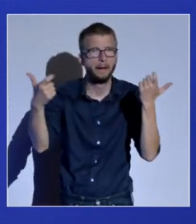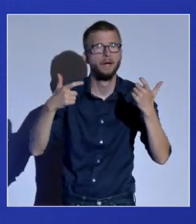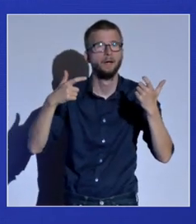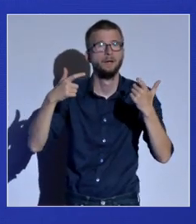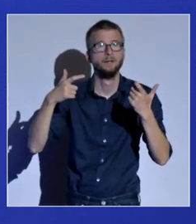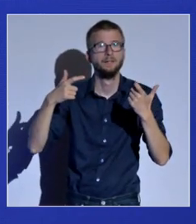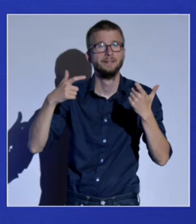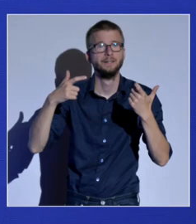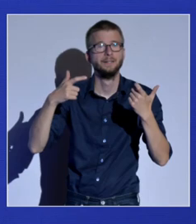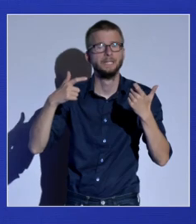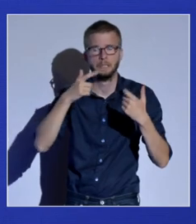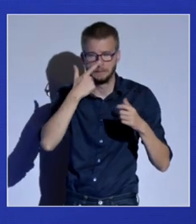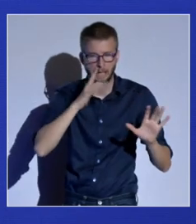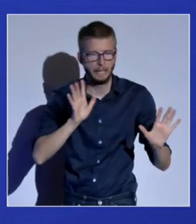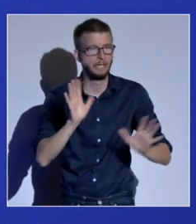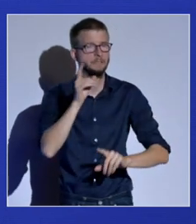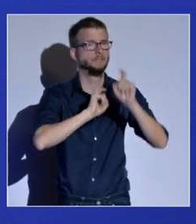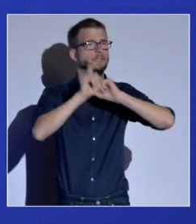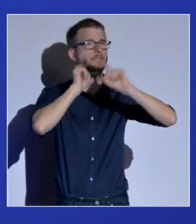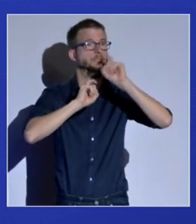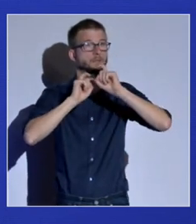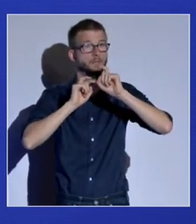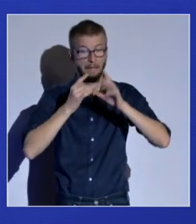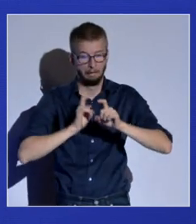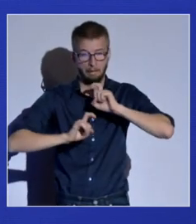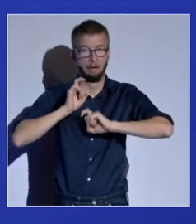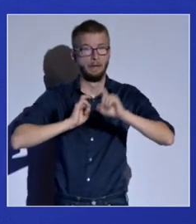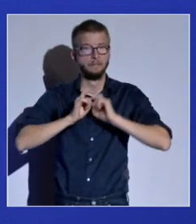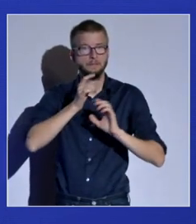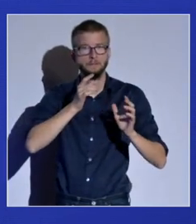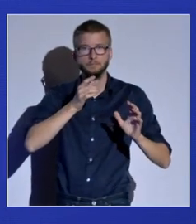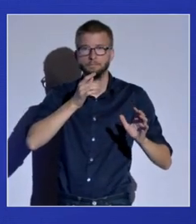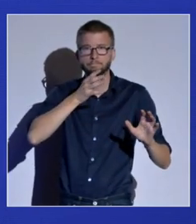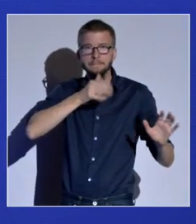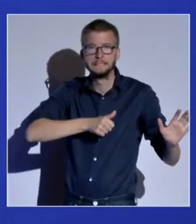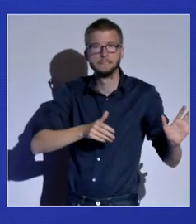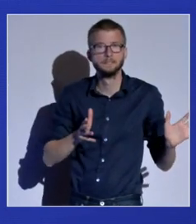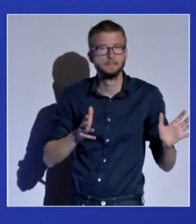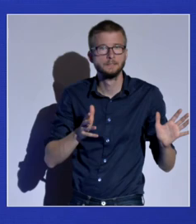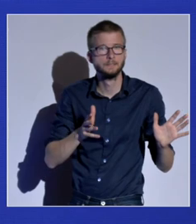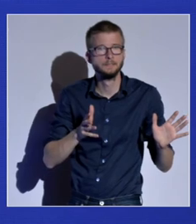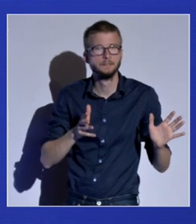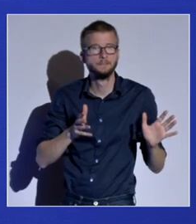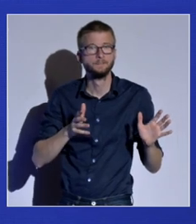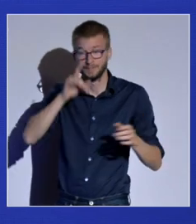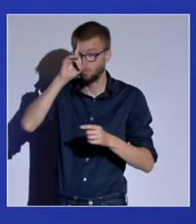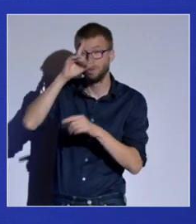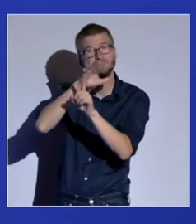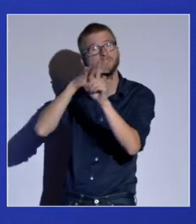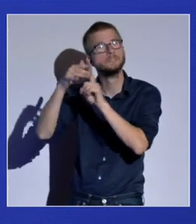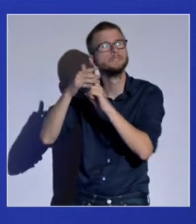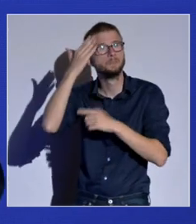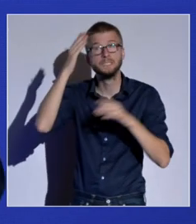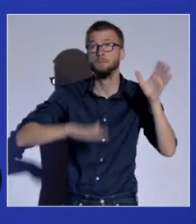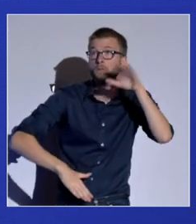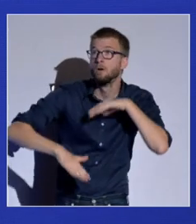ont essayé d'en sortir et ils n'y arrivent pas pour l'instant. Parce que quand vous êtes dans une société, quand vous avez